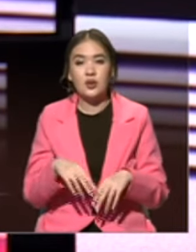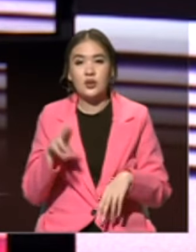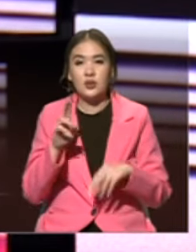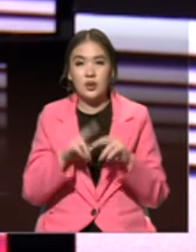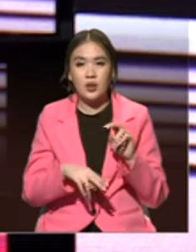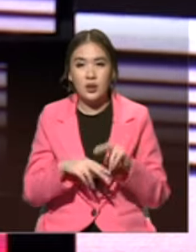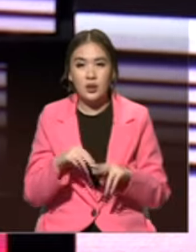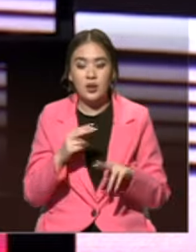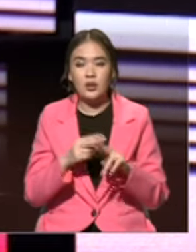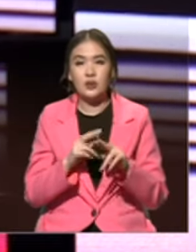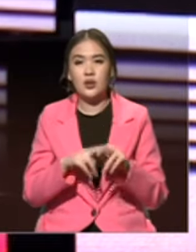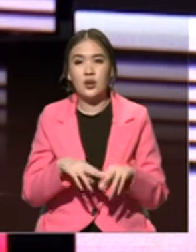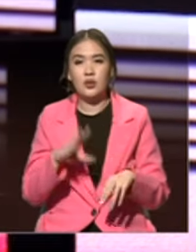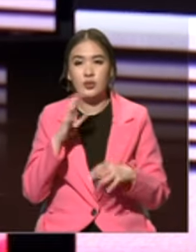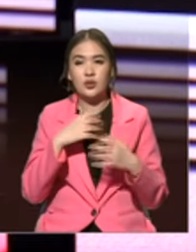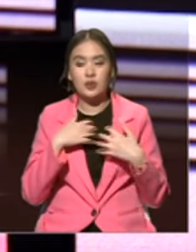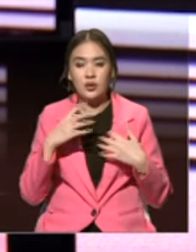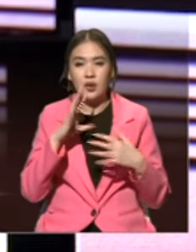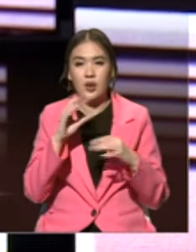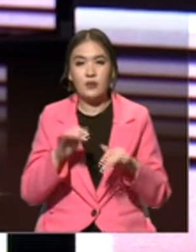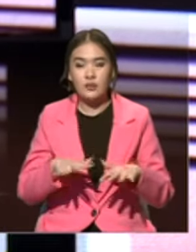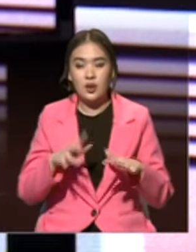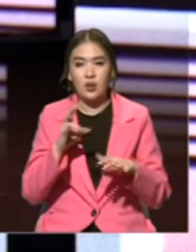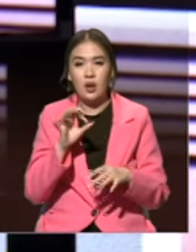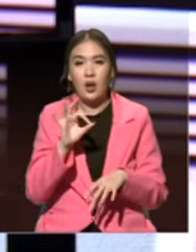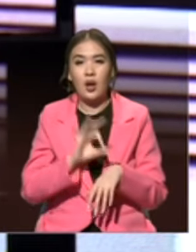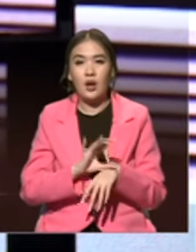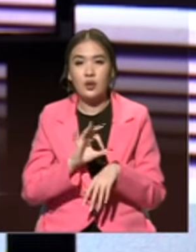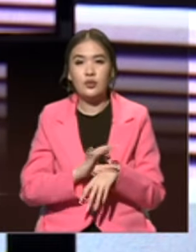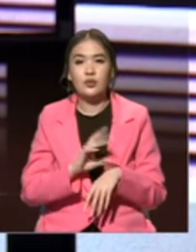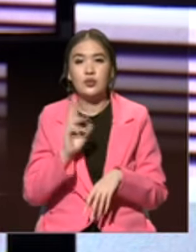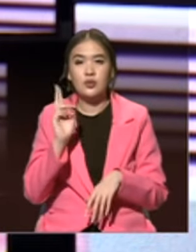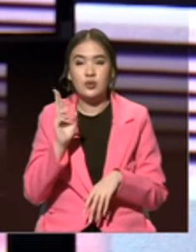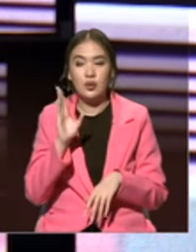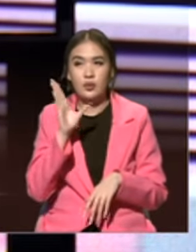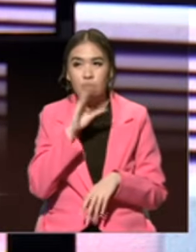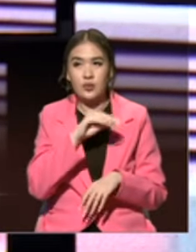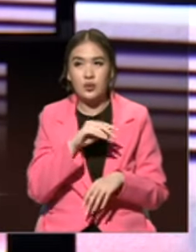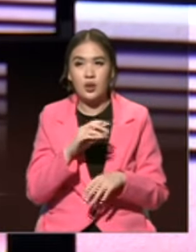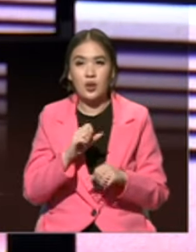малдың шығын жабар. А бірақ ертең мына аурудан мал